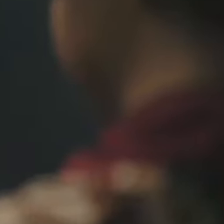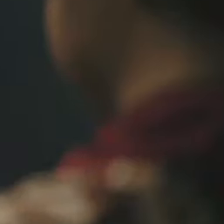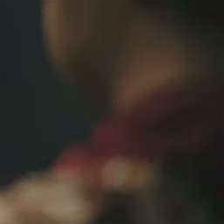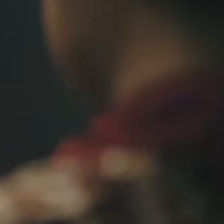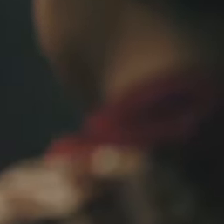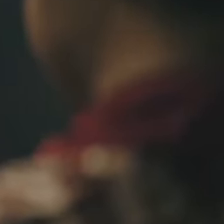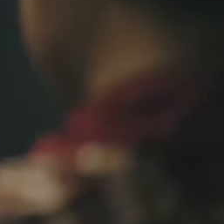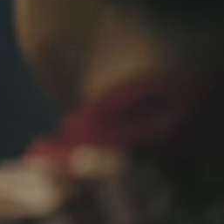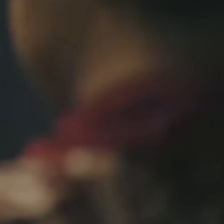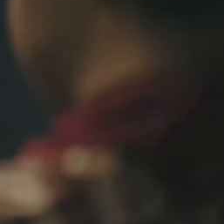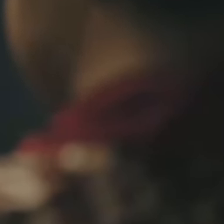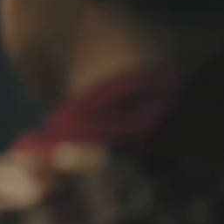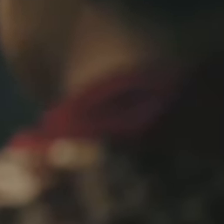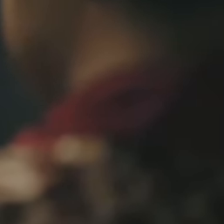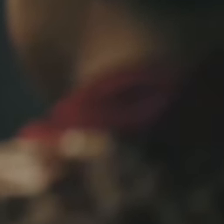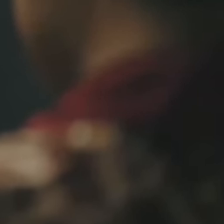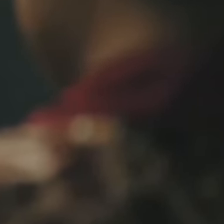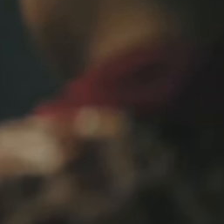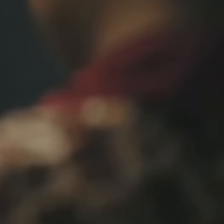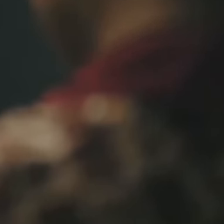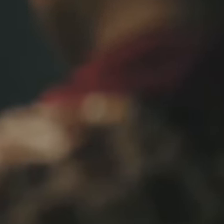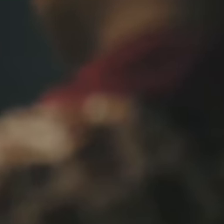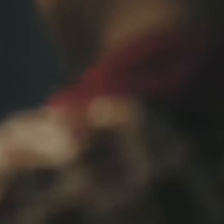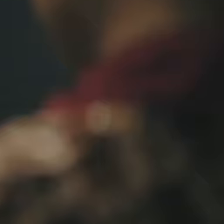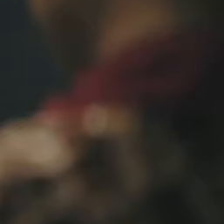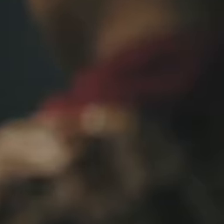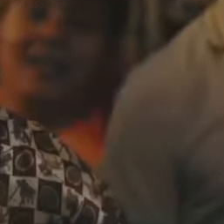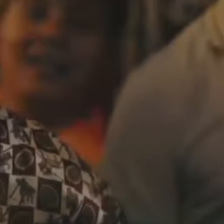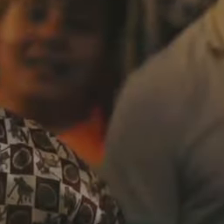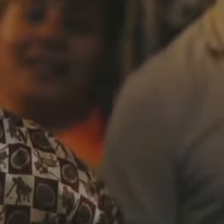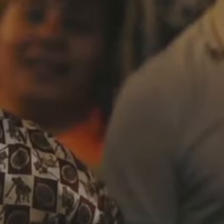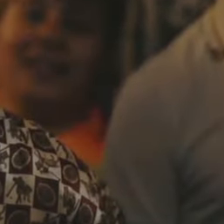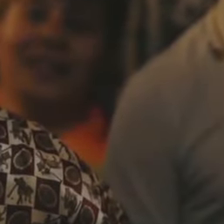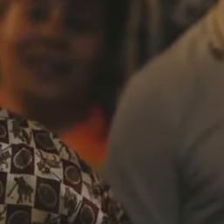qualcuno. Ma so che ovunque siano i miei